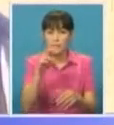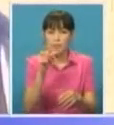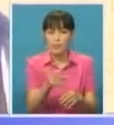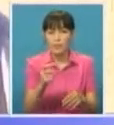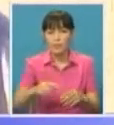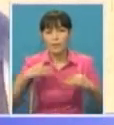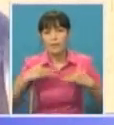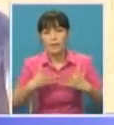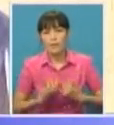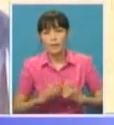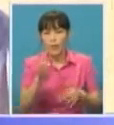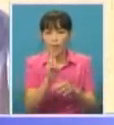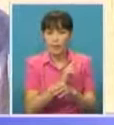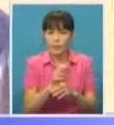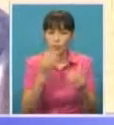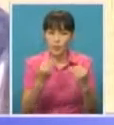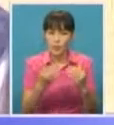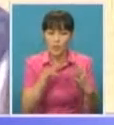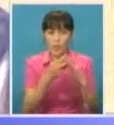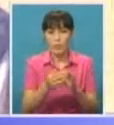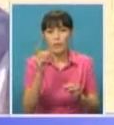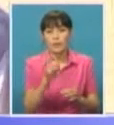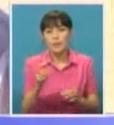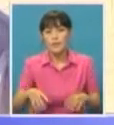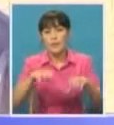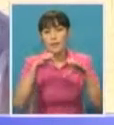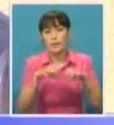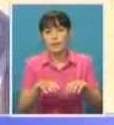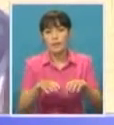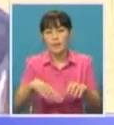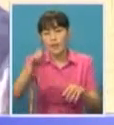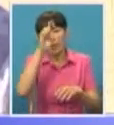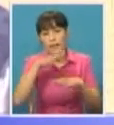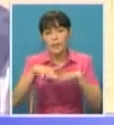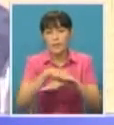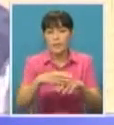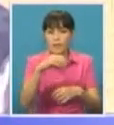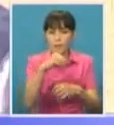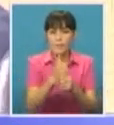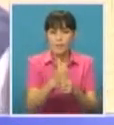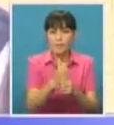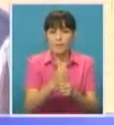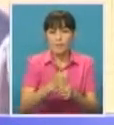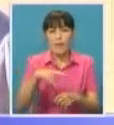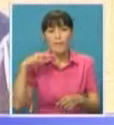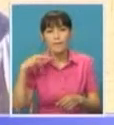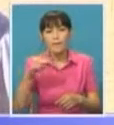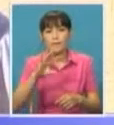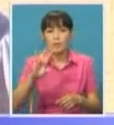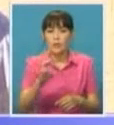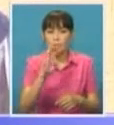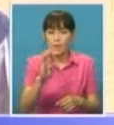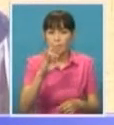қиналып емдеді осы ауылдың тұрғындарын. Мынау үкіметіміздің, еліміздің басшысы президентіміз